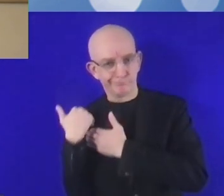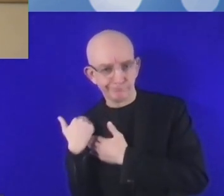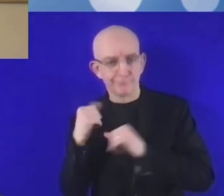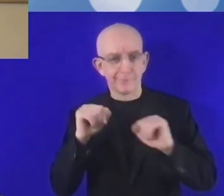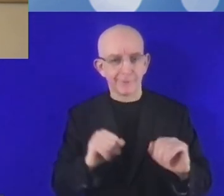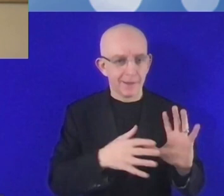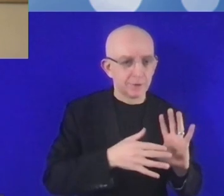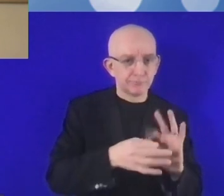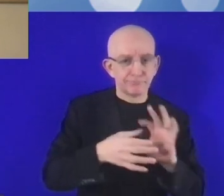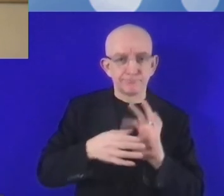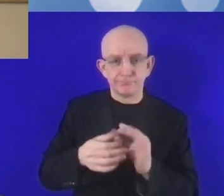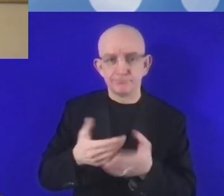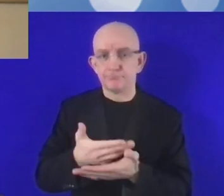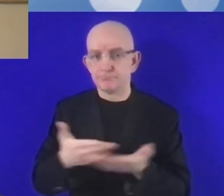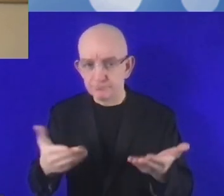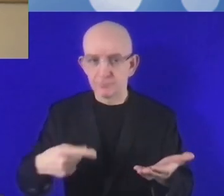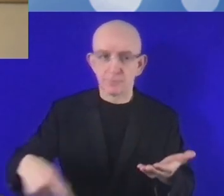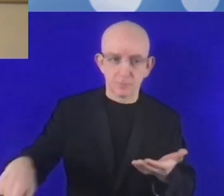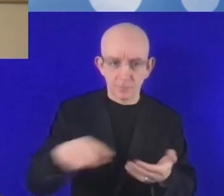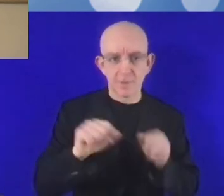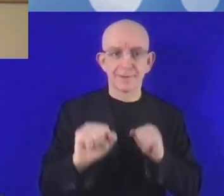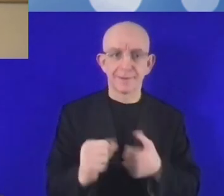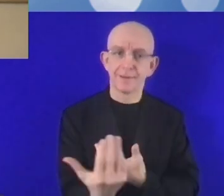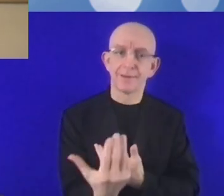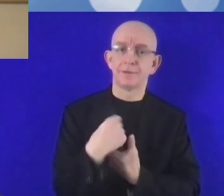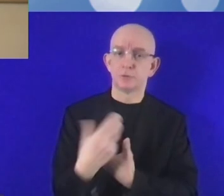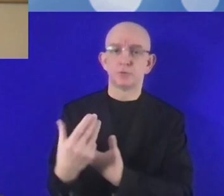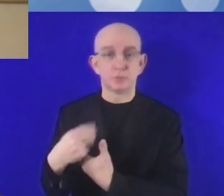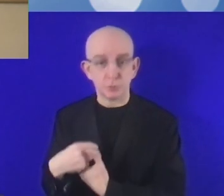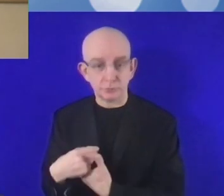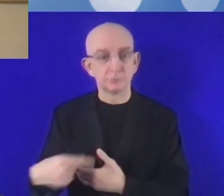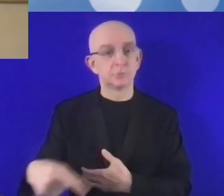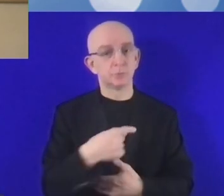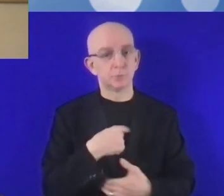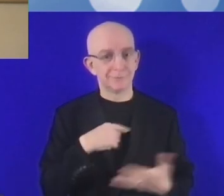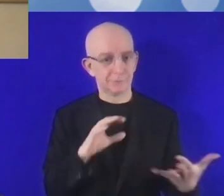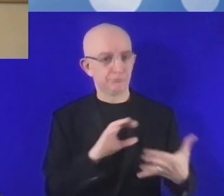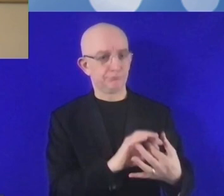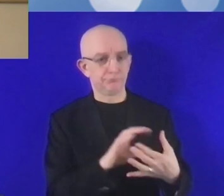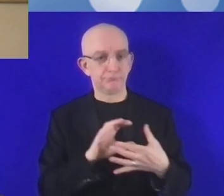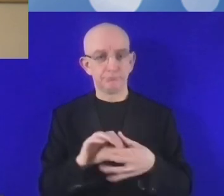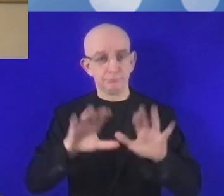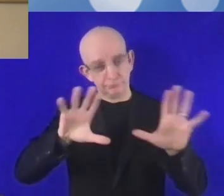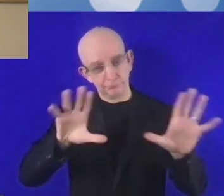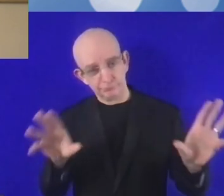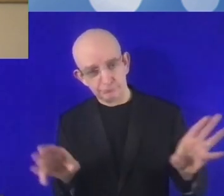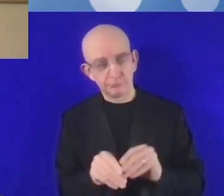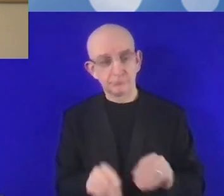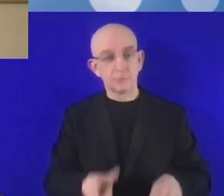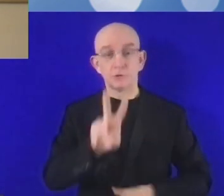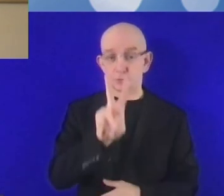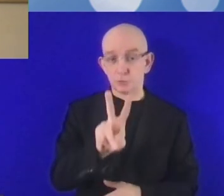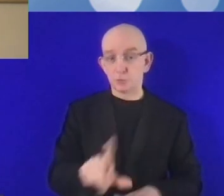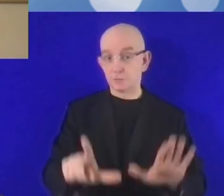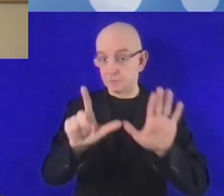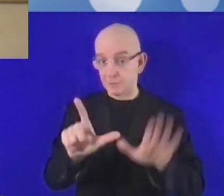集团的一些作用，提到我们用什么方法能够使大家